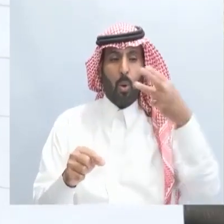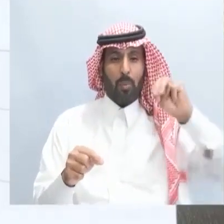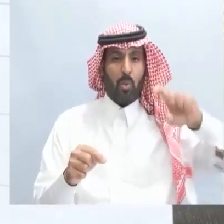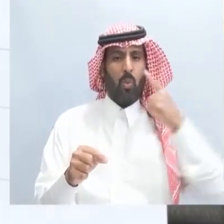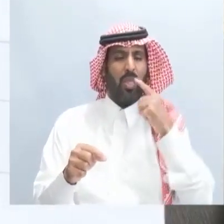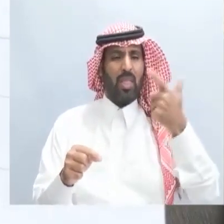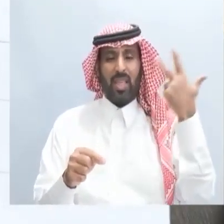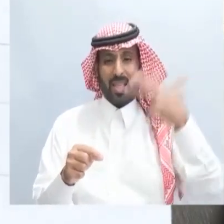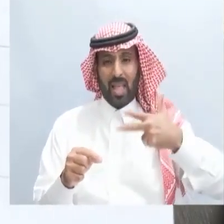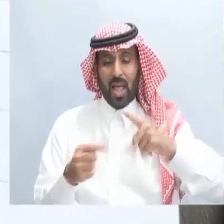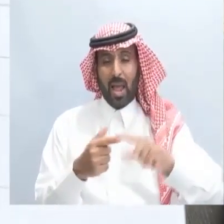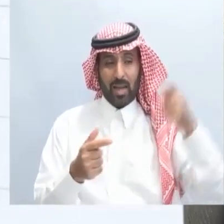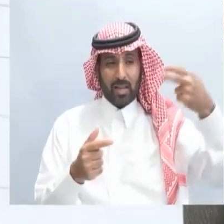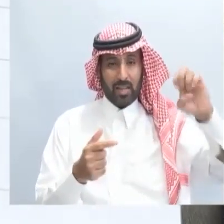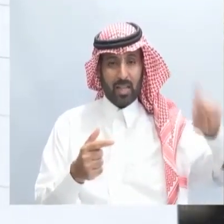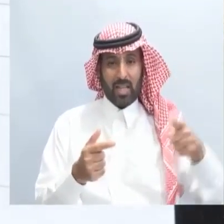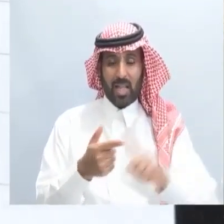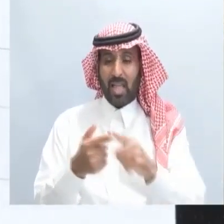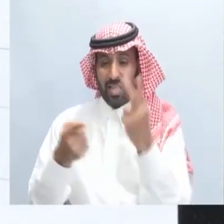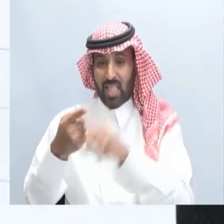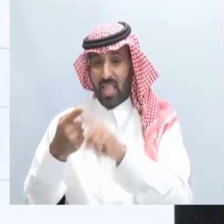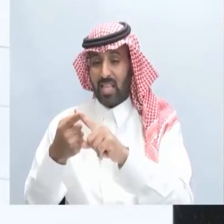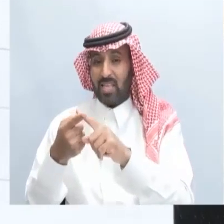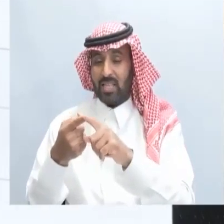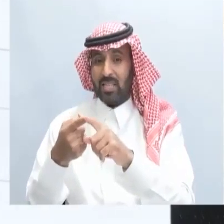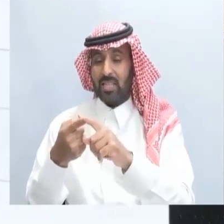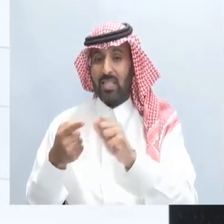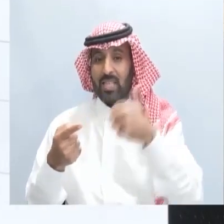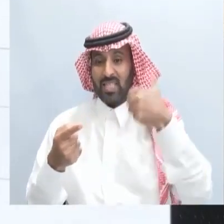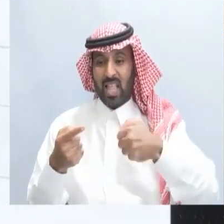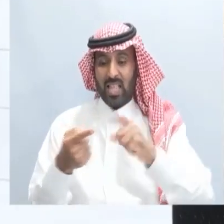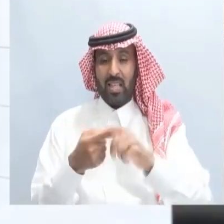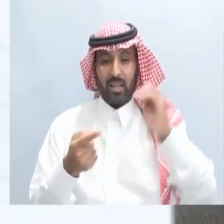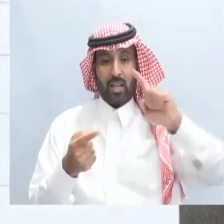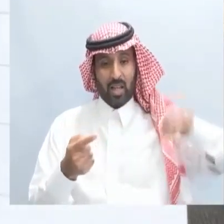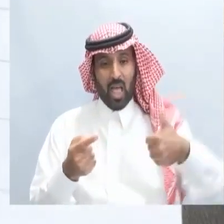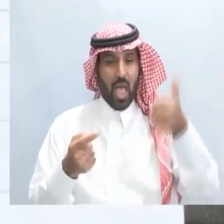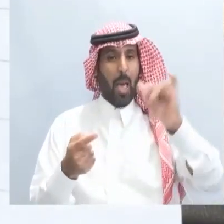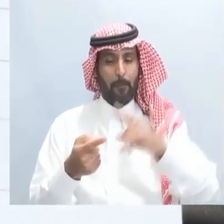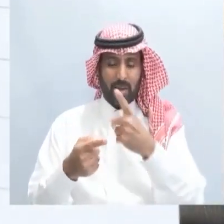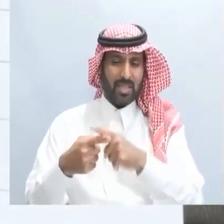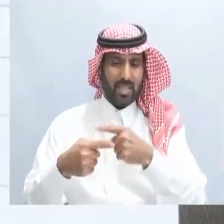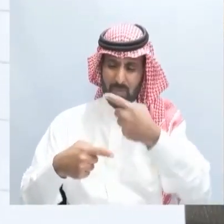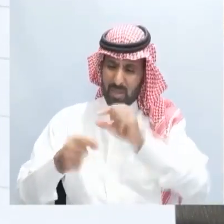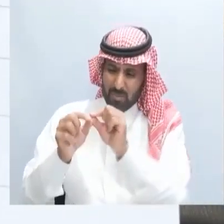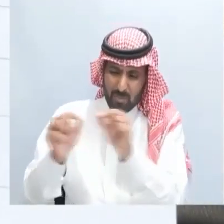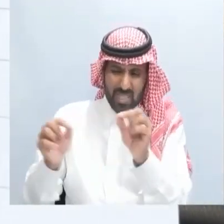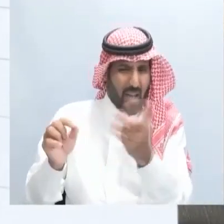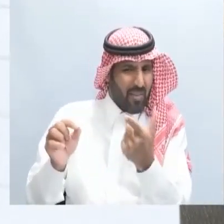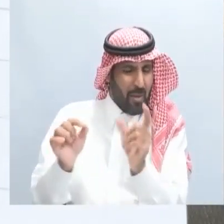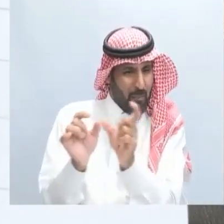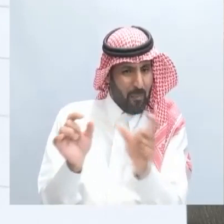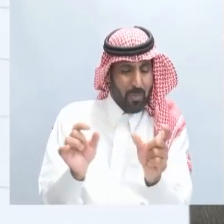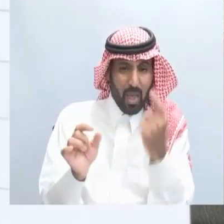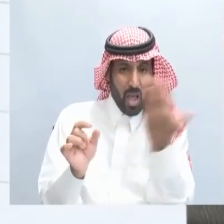80 غرام ووضعنا في الثانيه كم وضعنا 60 غرام احسب المسافات من اين تحسب المسافات